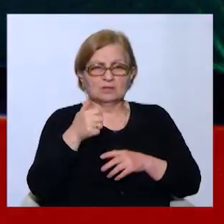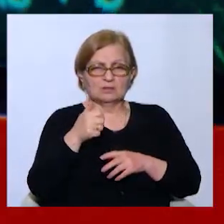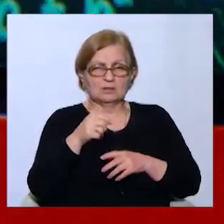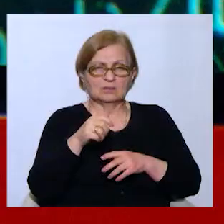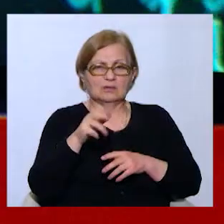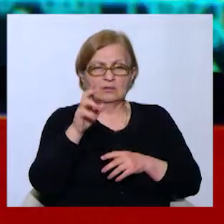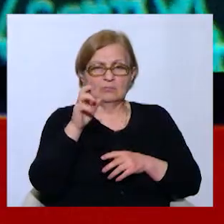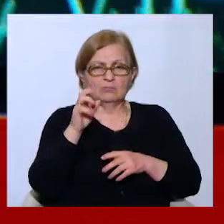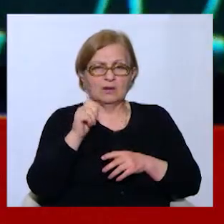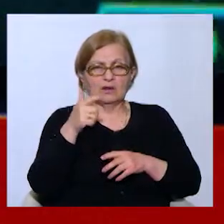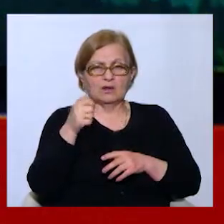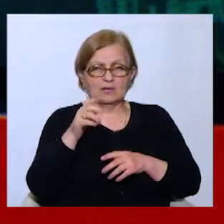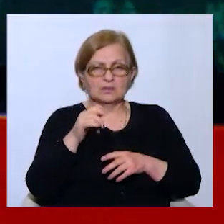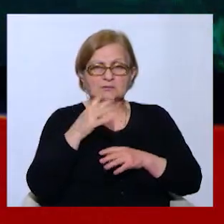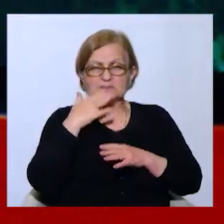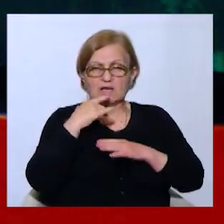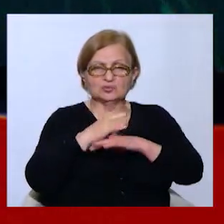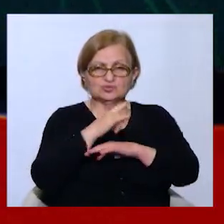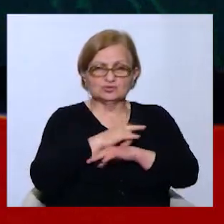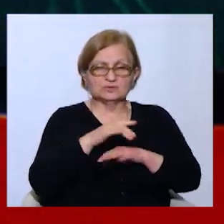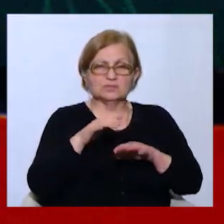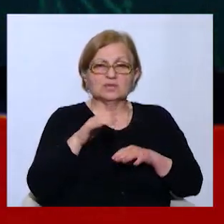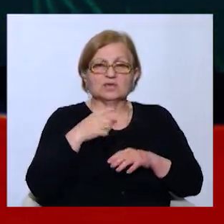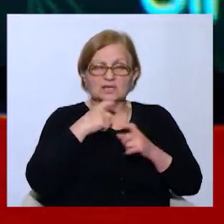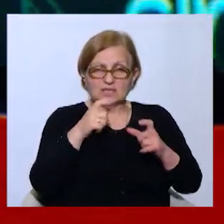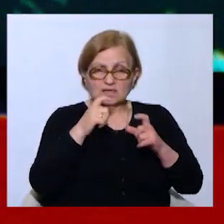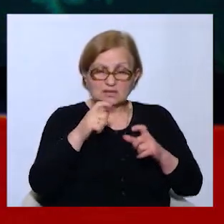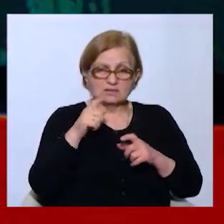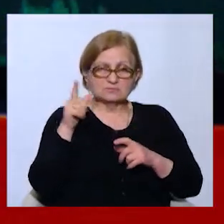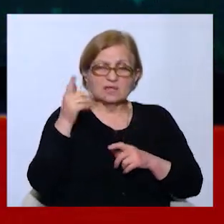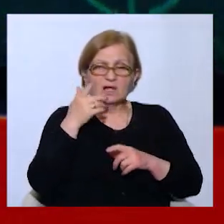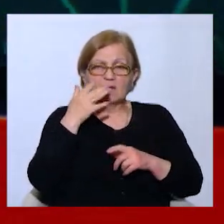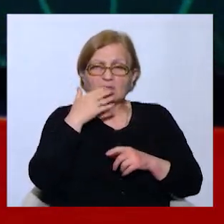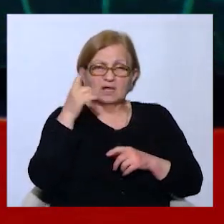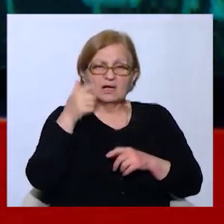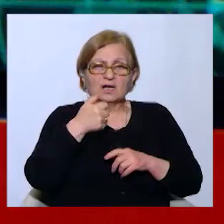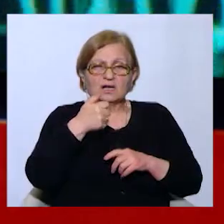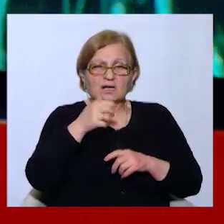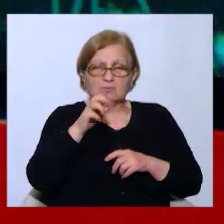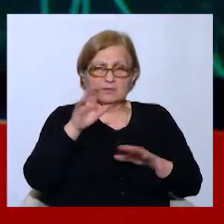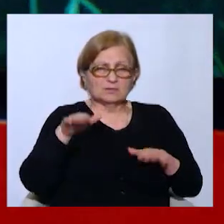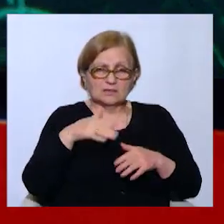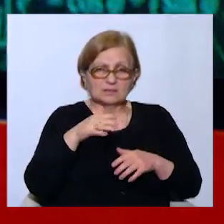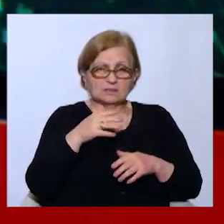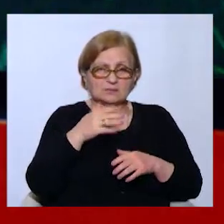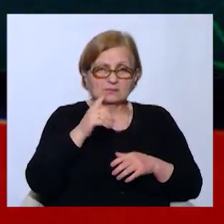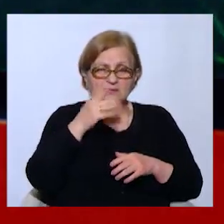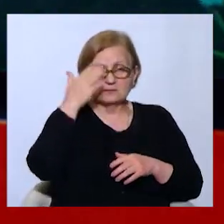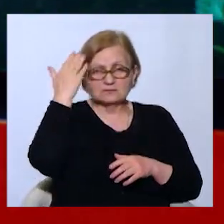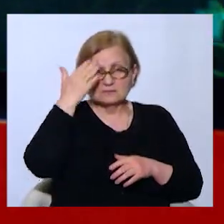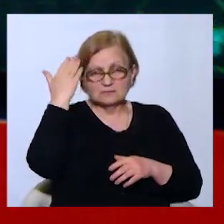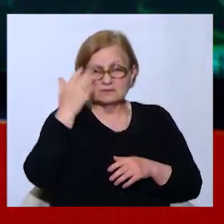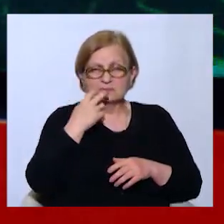ბაყაყი წყალში ყიყინებს, იმიტომ რომ ბევრ უცხოელს არ აქვთ ეს ყ გერა და თითქოს ამით